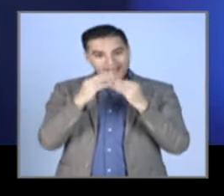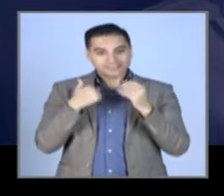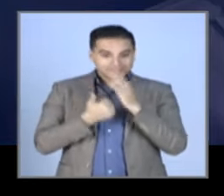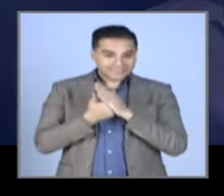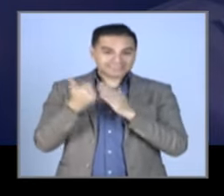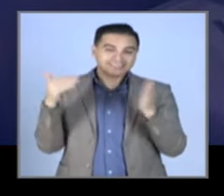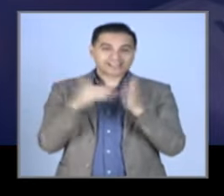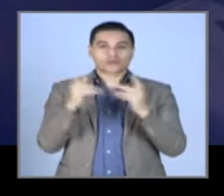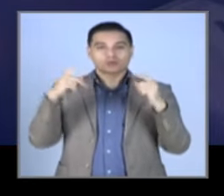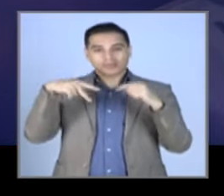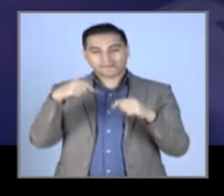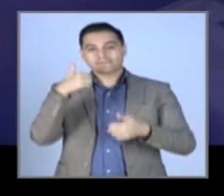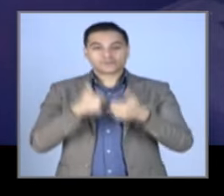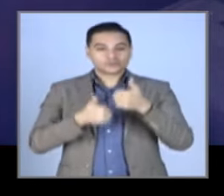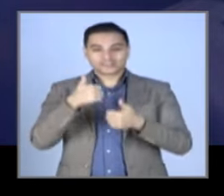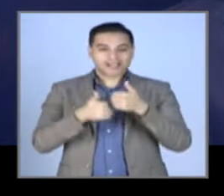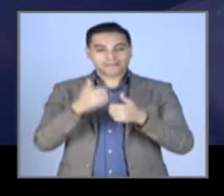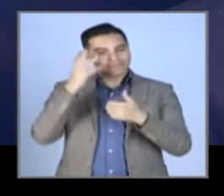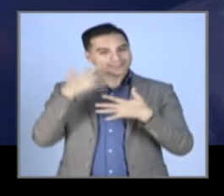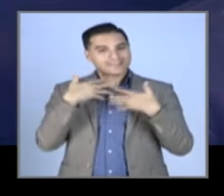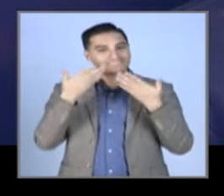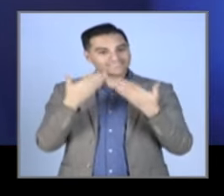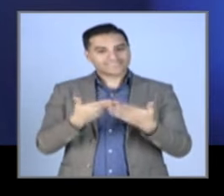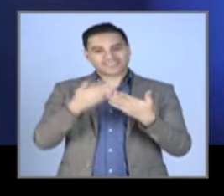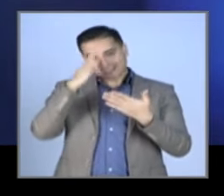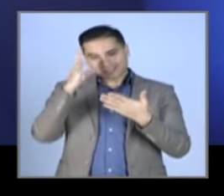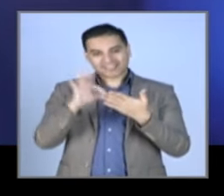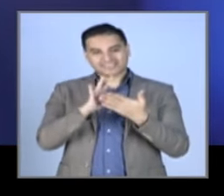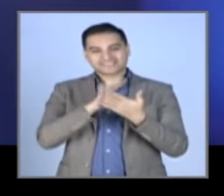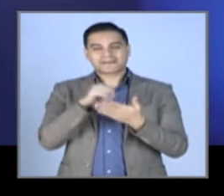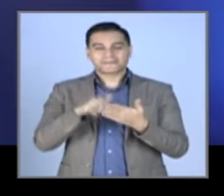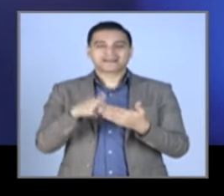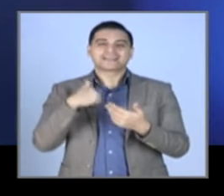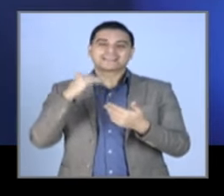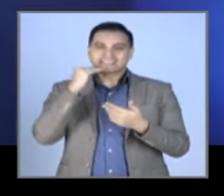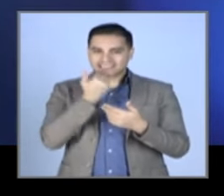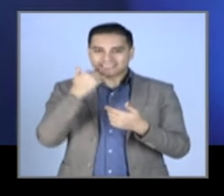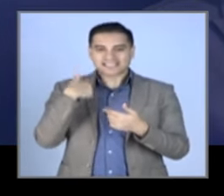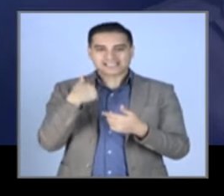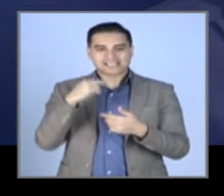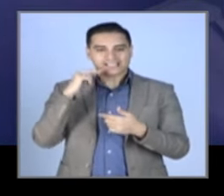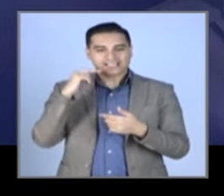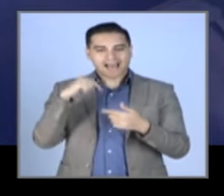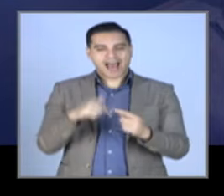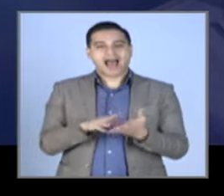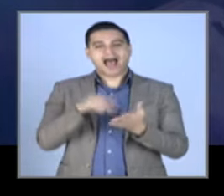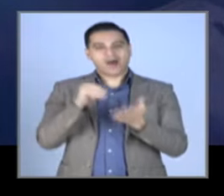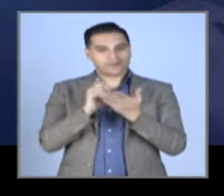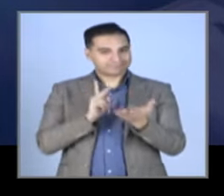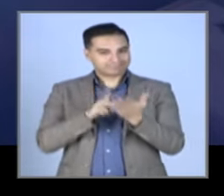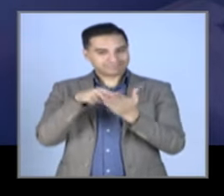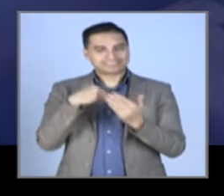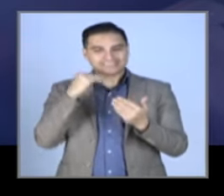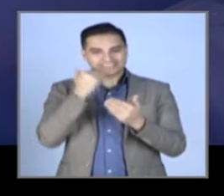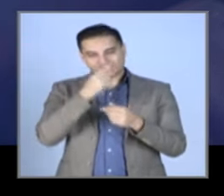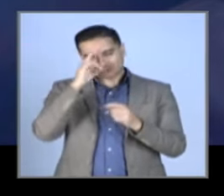لدور الثمانية. المسابقه كان نظامها مريح اكتر، كان مجموعات، المره دي ماتشات كؤوس من اول ماتش. نتمنى ان ربنا يوفقنا ان شاء